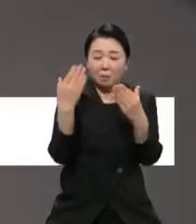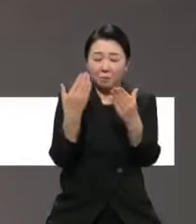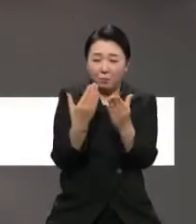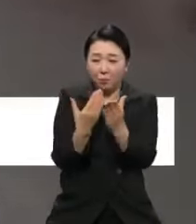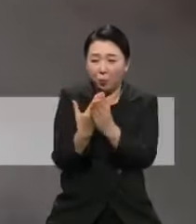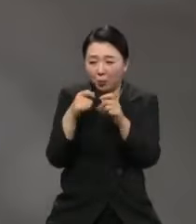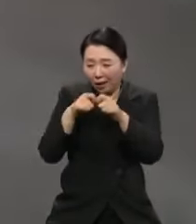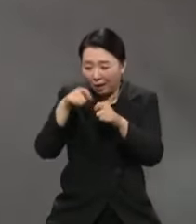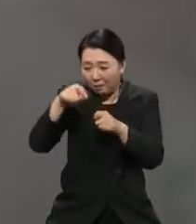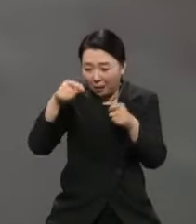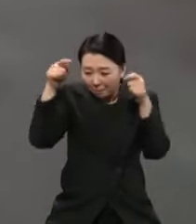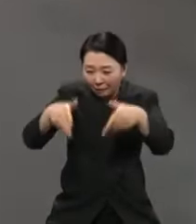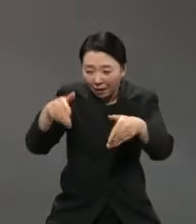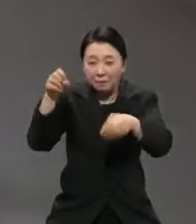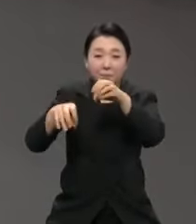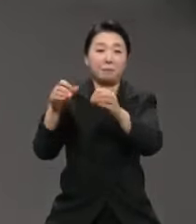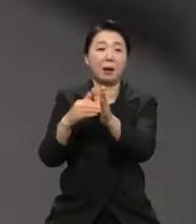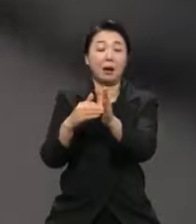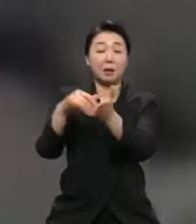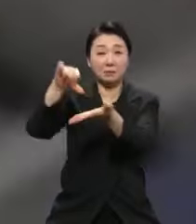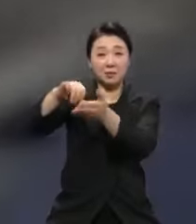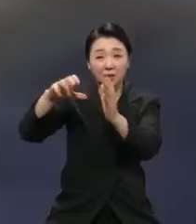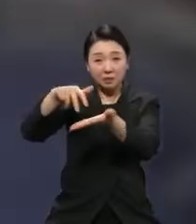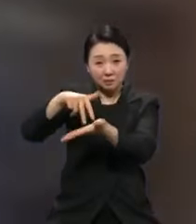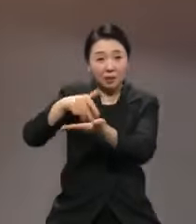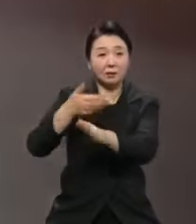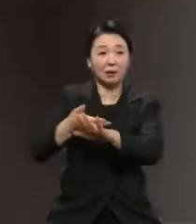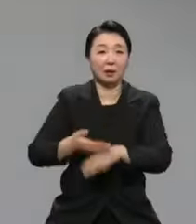공격했다고 주장했지만 이란 측 이야기는 다릅니다.